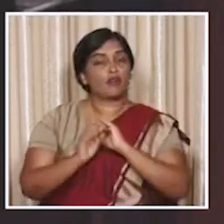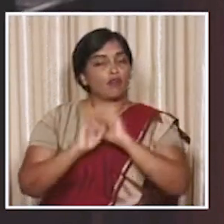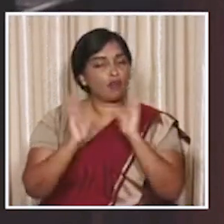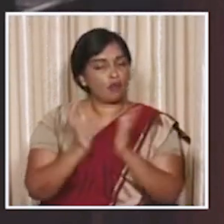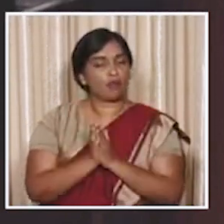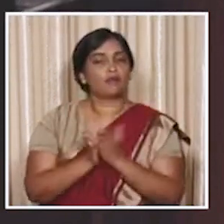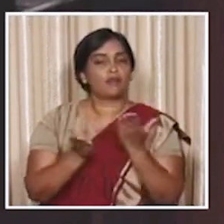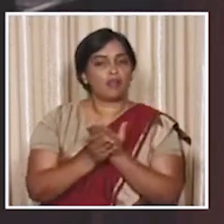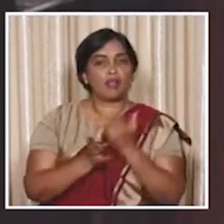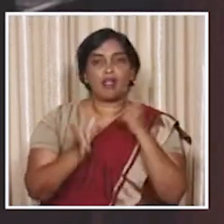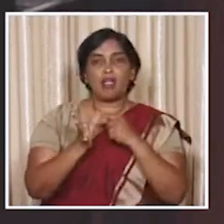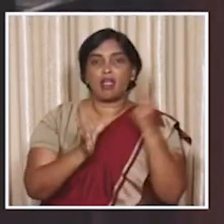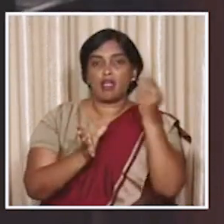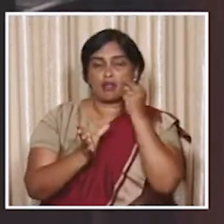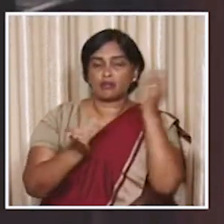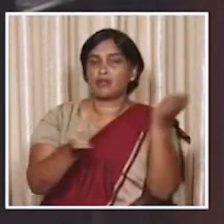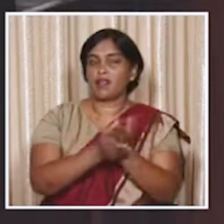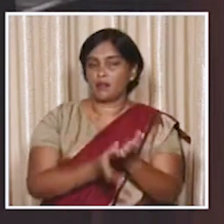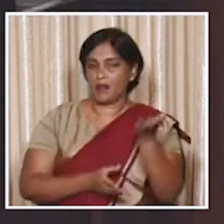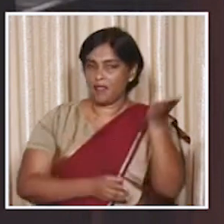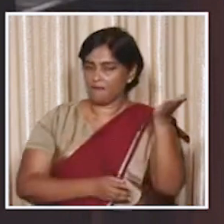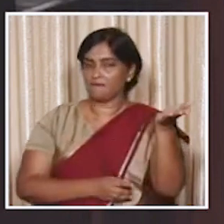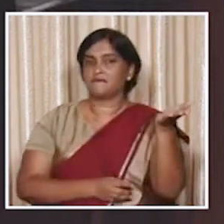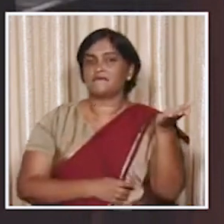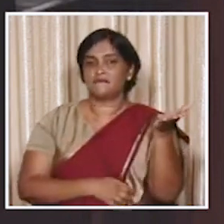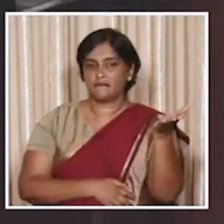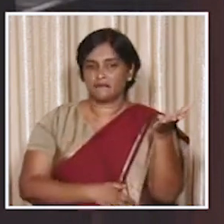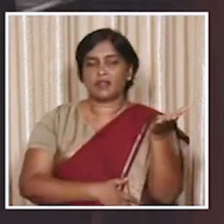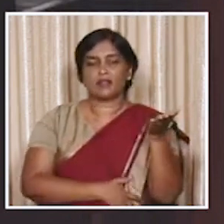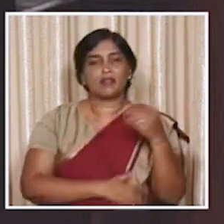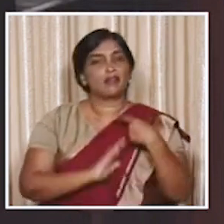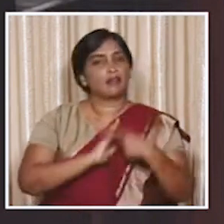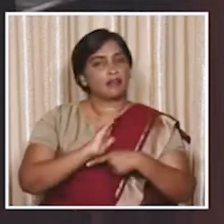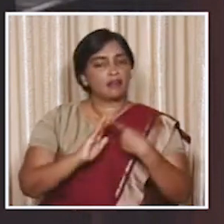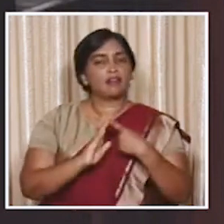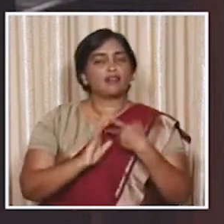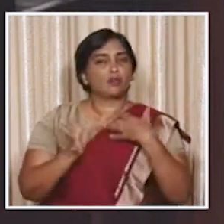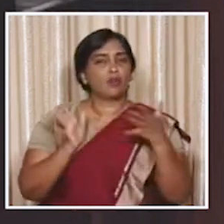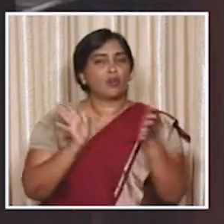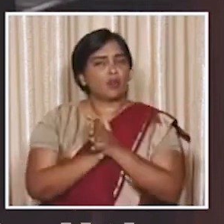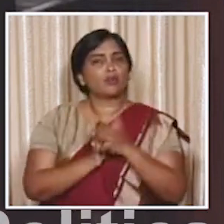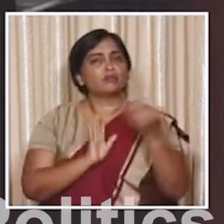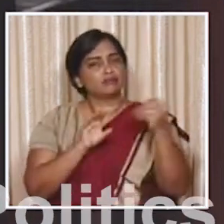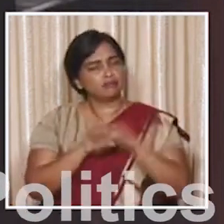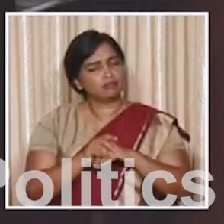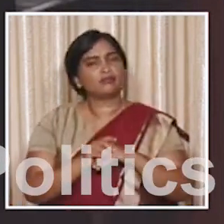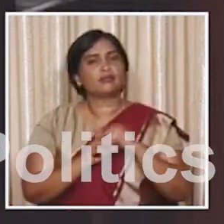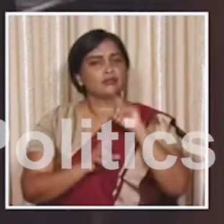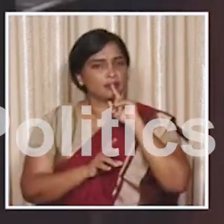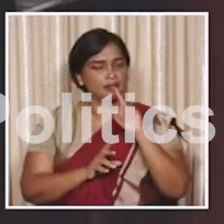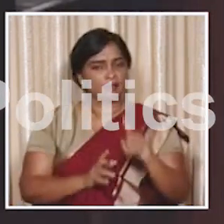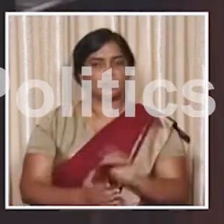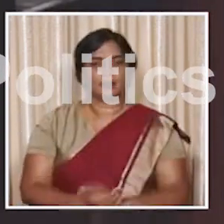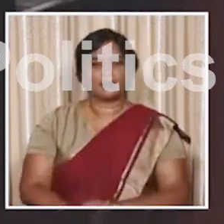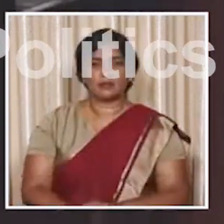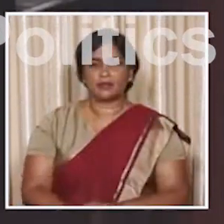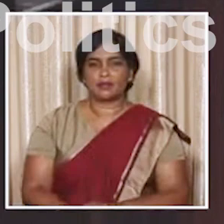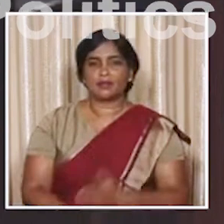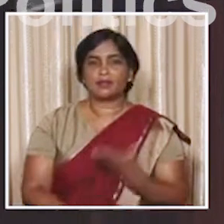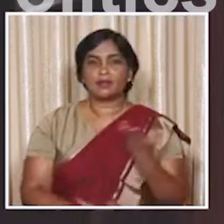තවමත් අනුර කුමාර දිසාන මහතා ළඟ තිබෙනවා. ඉතින් රට වෙනුවෙන් පොදු ගමට එකතු වෙන්න කියලා ආරාධනා කරනවා.